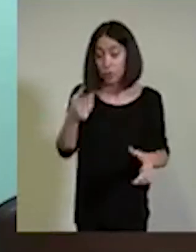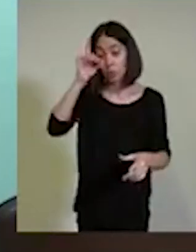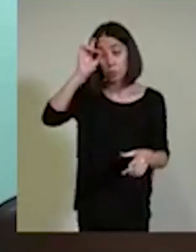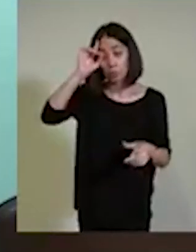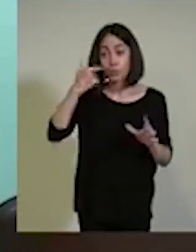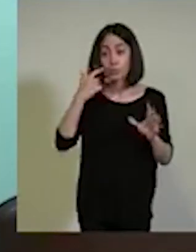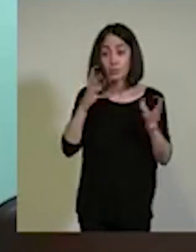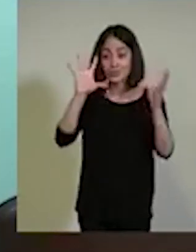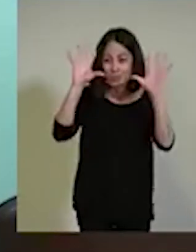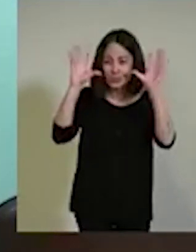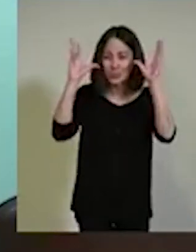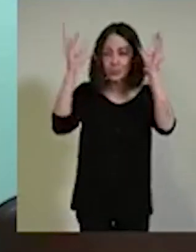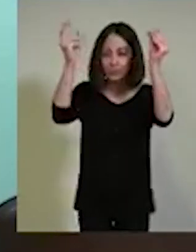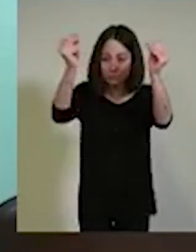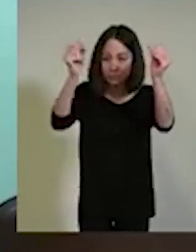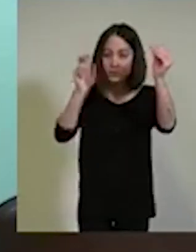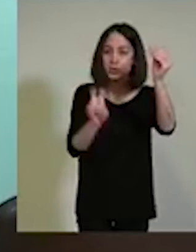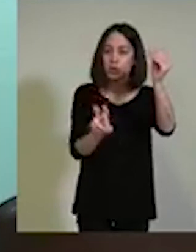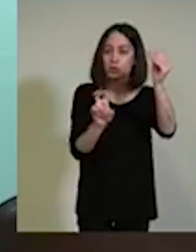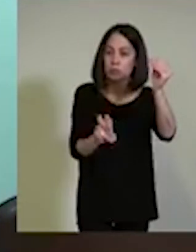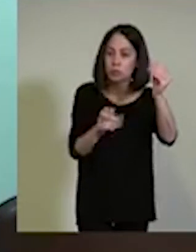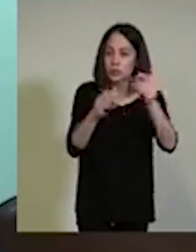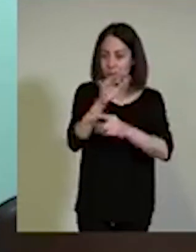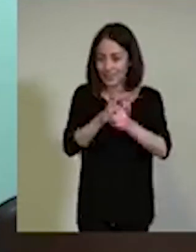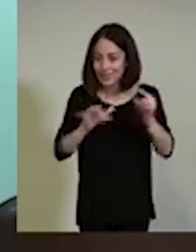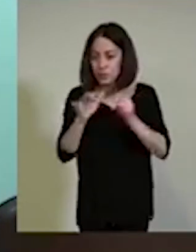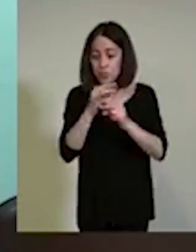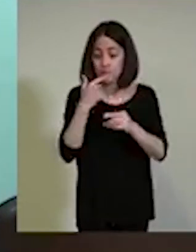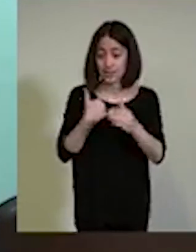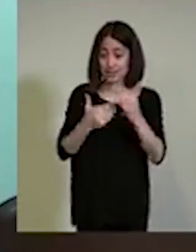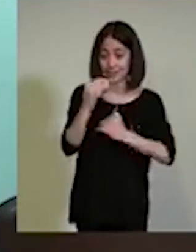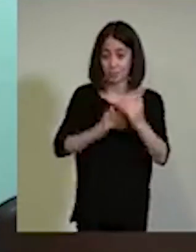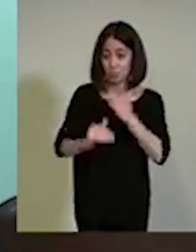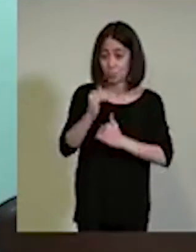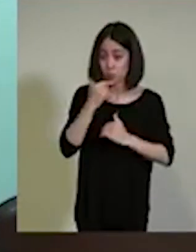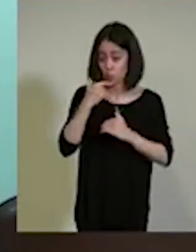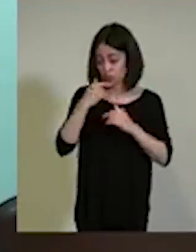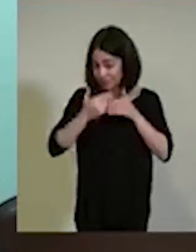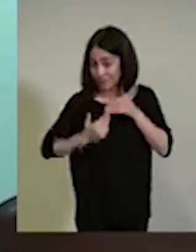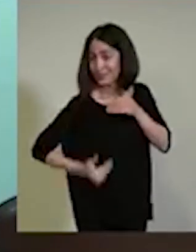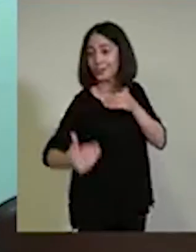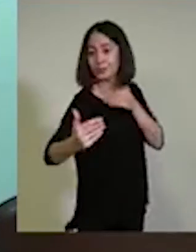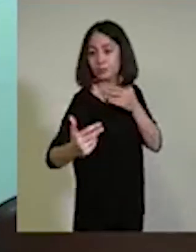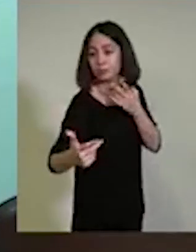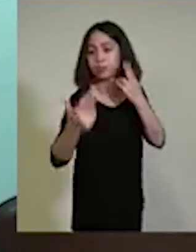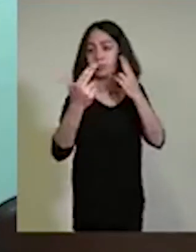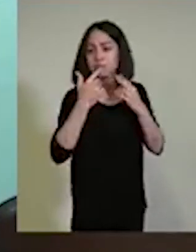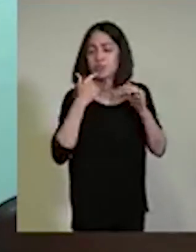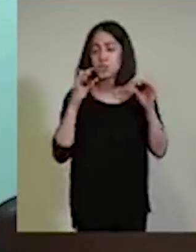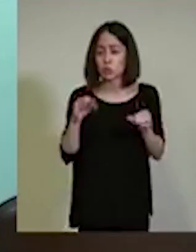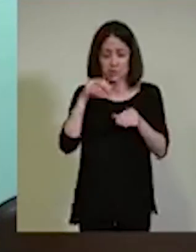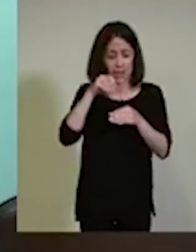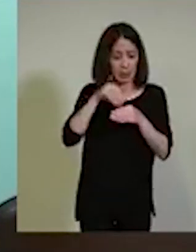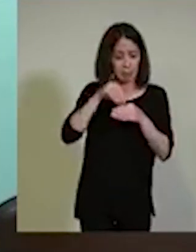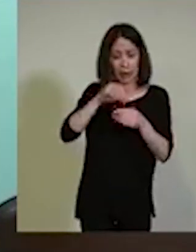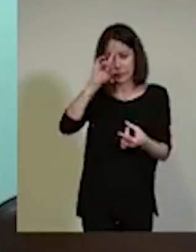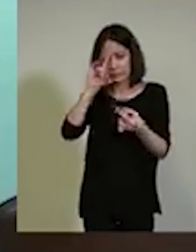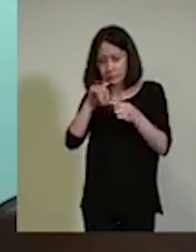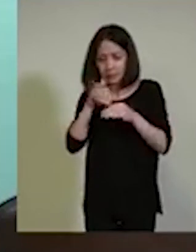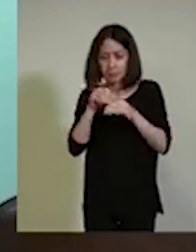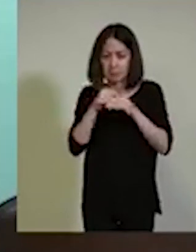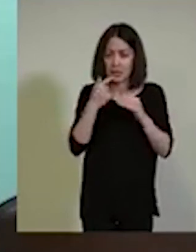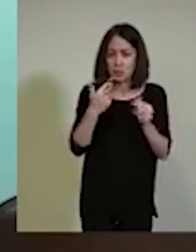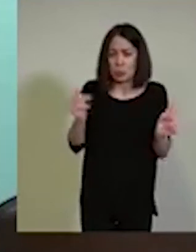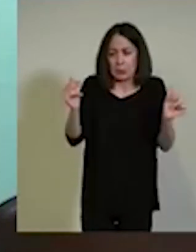programme pour le long terme. Concrètement, ce n'est pas l'austérité, ce n'est pas l'épargne pour l'épargne, c'est être mesuré sur les dépenses